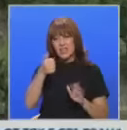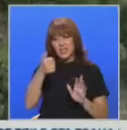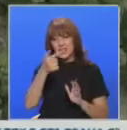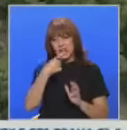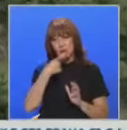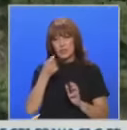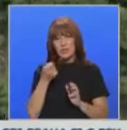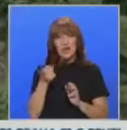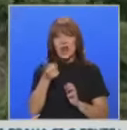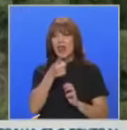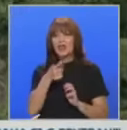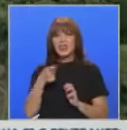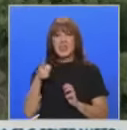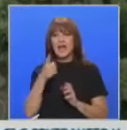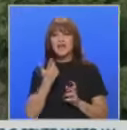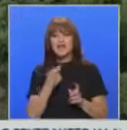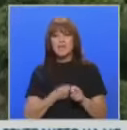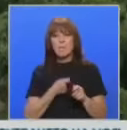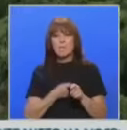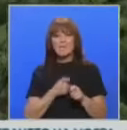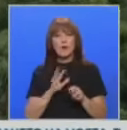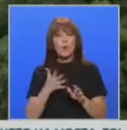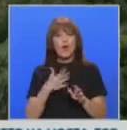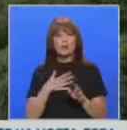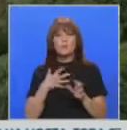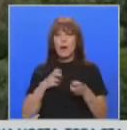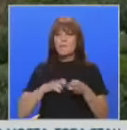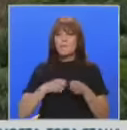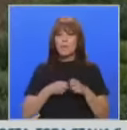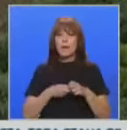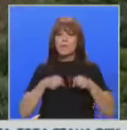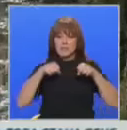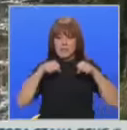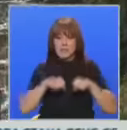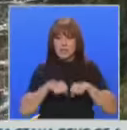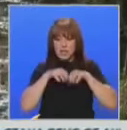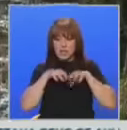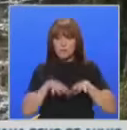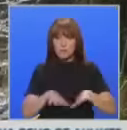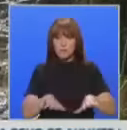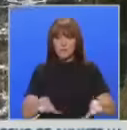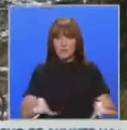язовирите. Някъде са правени инцидентно, като има проблеми с изпускател или с нещо друго, вече като не май къде.